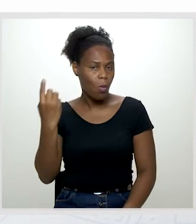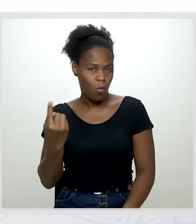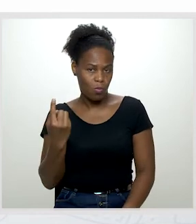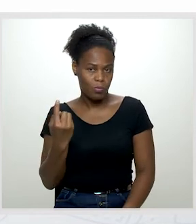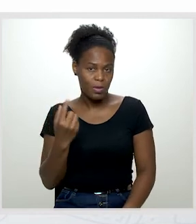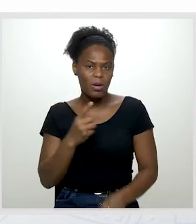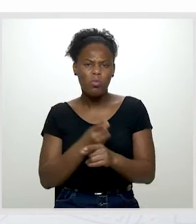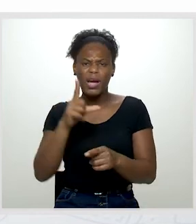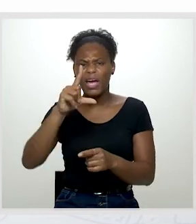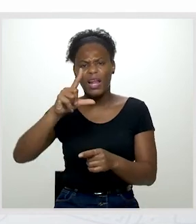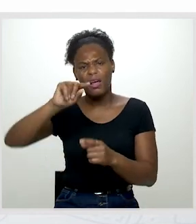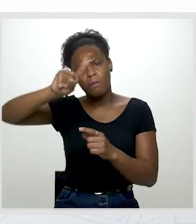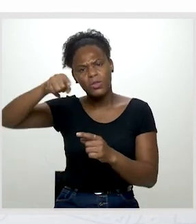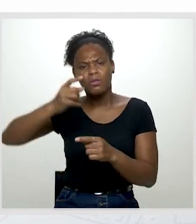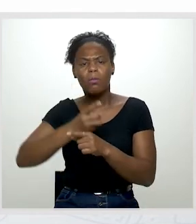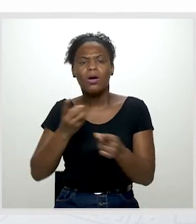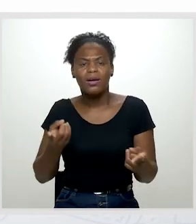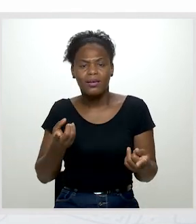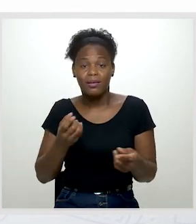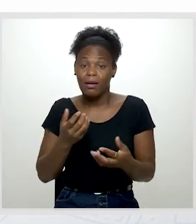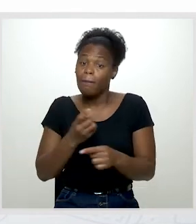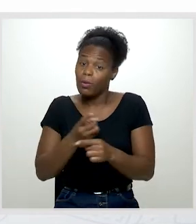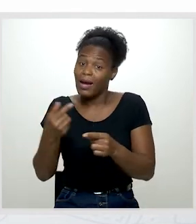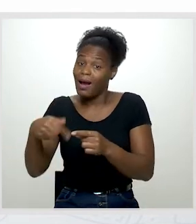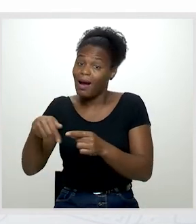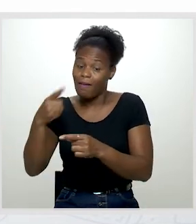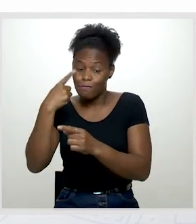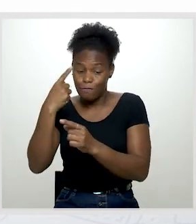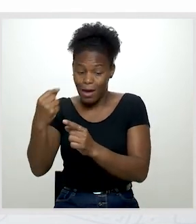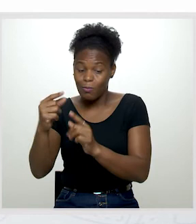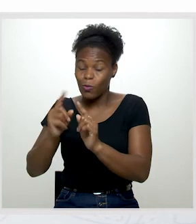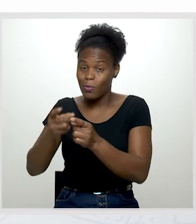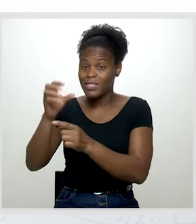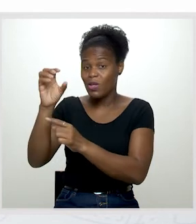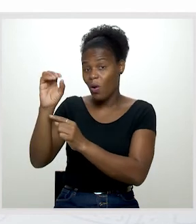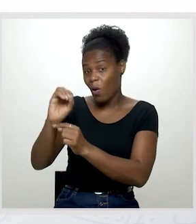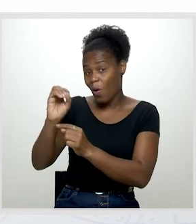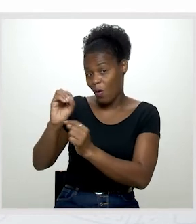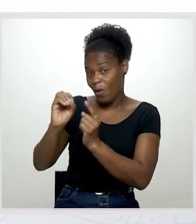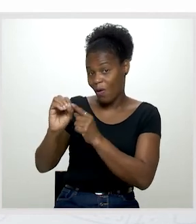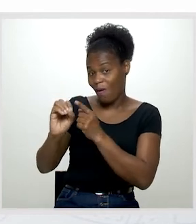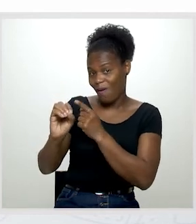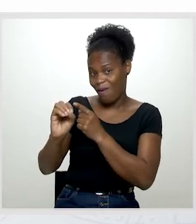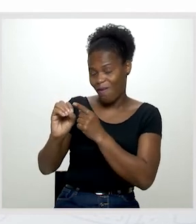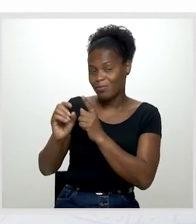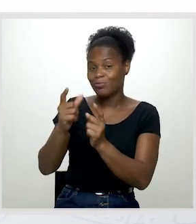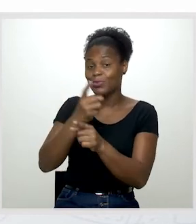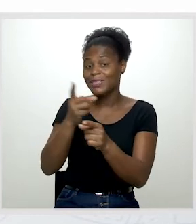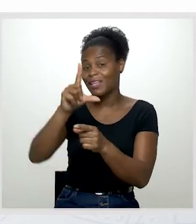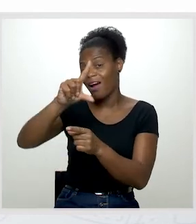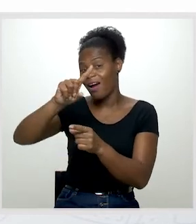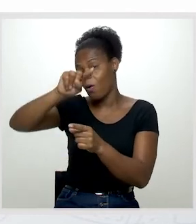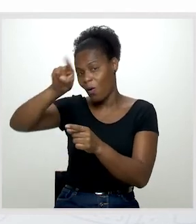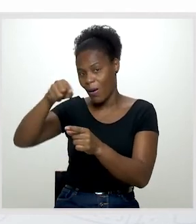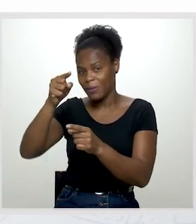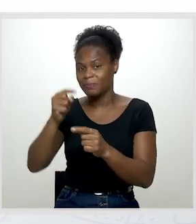singulier. Pourquoi on a utilisé L'? Parce qu'il y a un verbe qui commence par une voyelle. C'est pour cela que nous avons